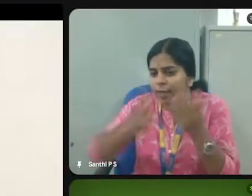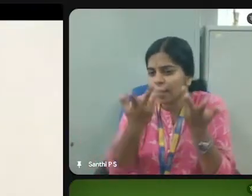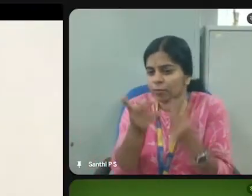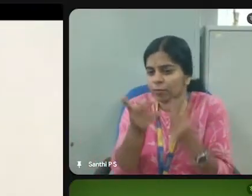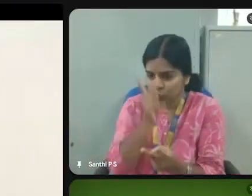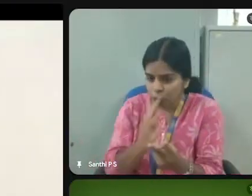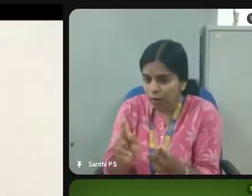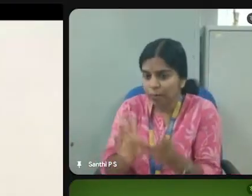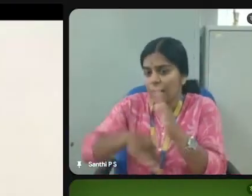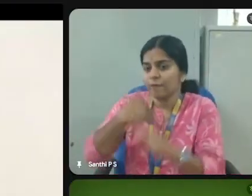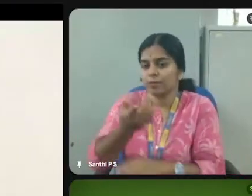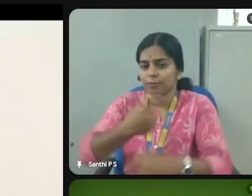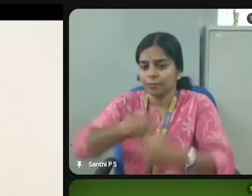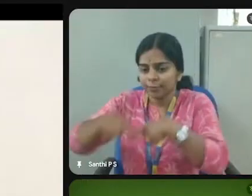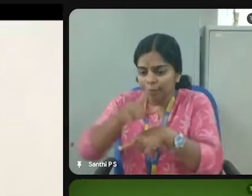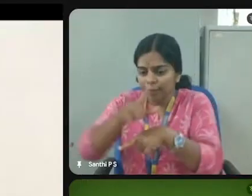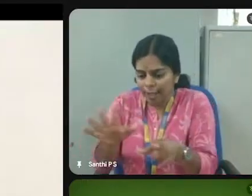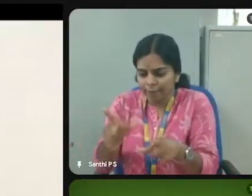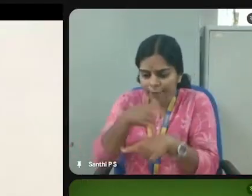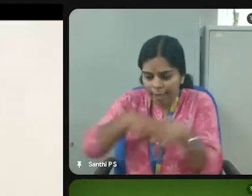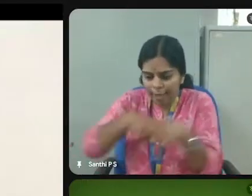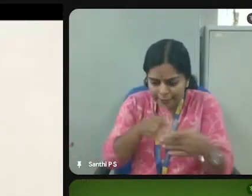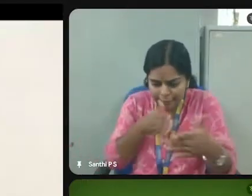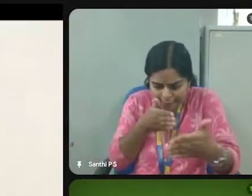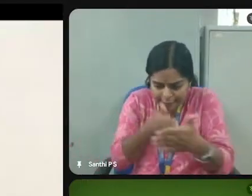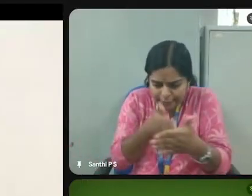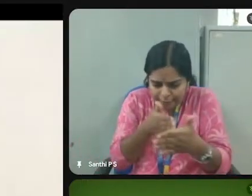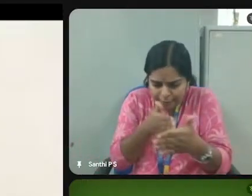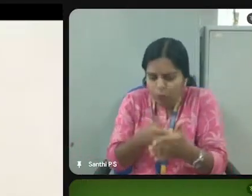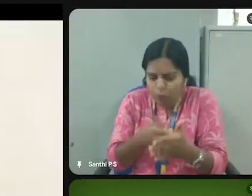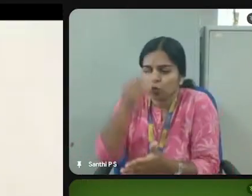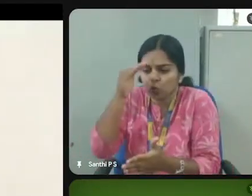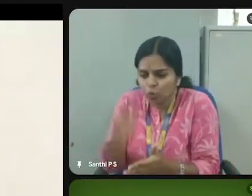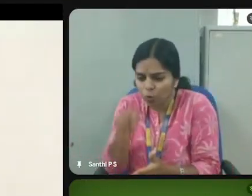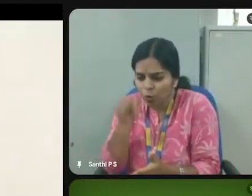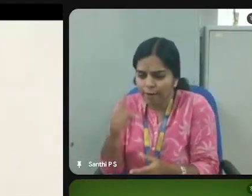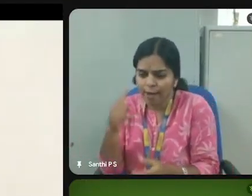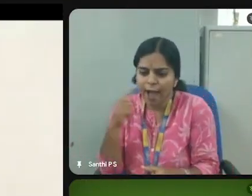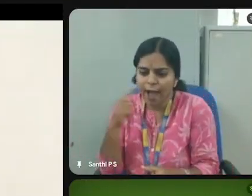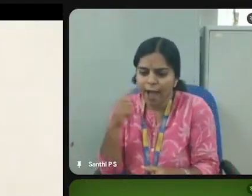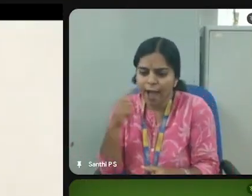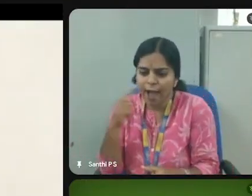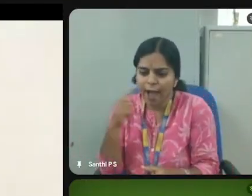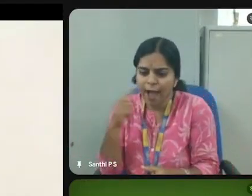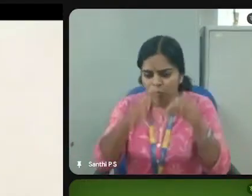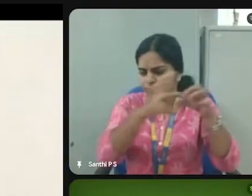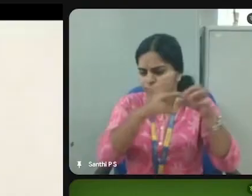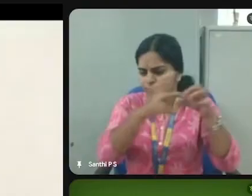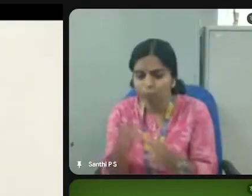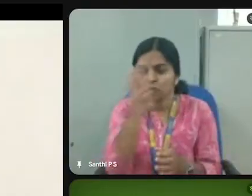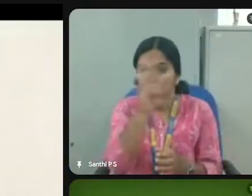ഈ ഭാഷാ പരിമിതികളുള്ള കുട്ടികളെ നമ്മൾ പറയുന്നത്, ഒരു കുട്ടിയുടെ IQ എന്ന് പറയുന്നത് 90